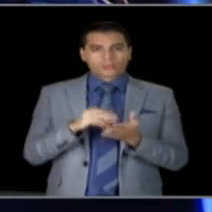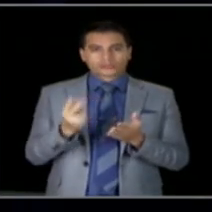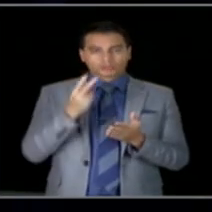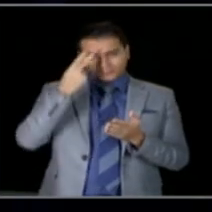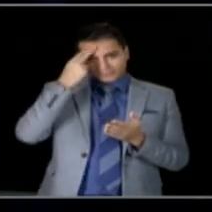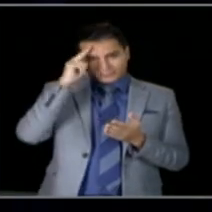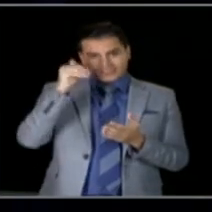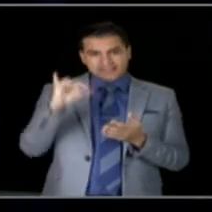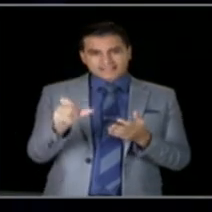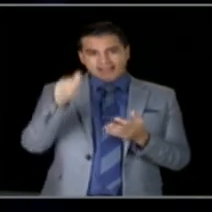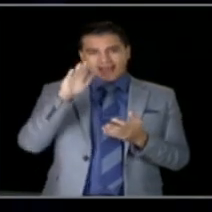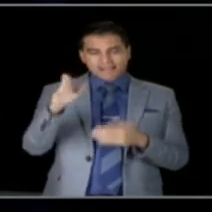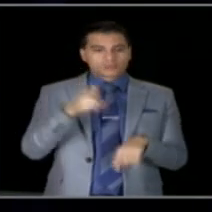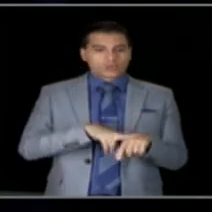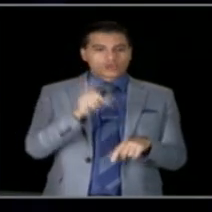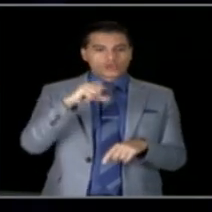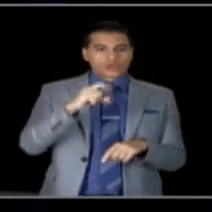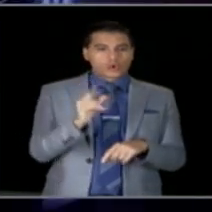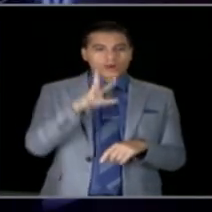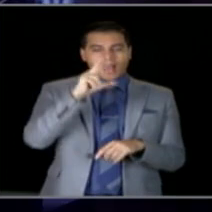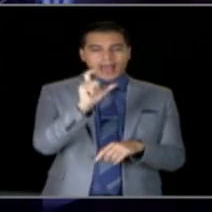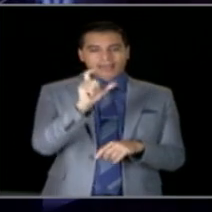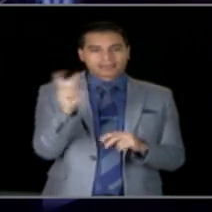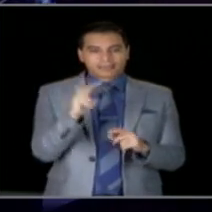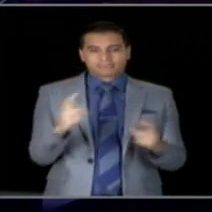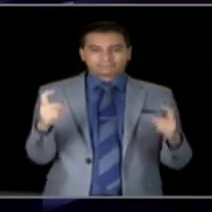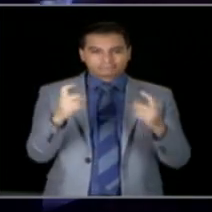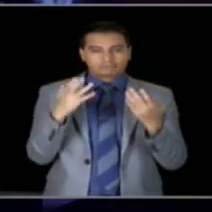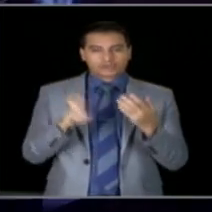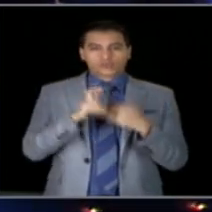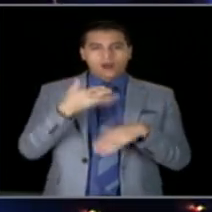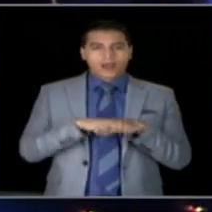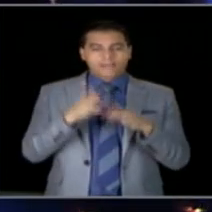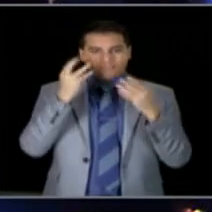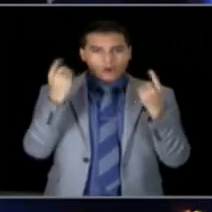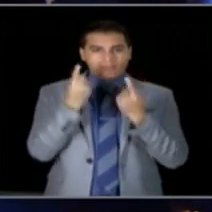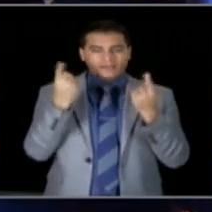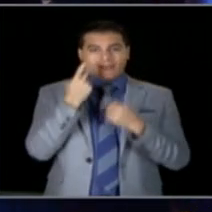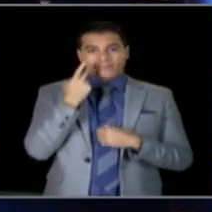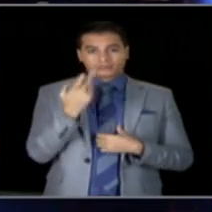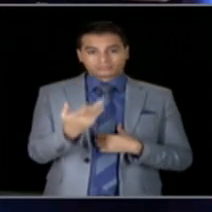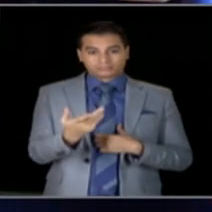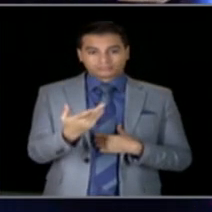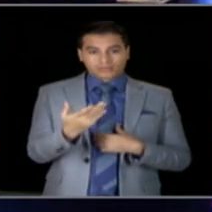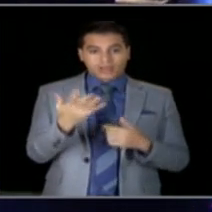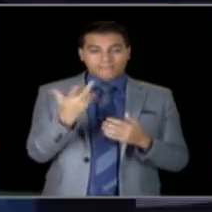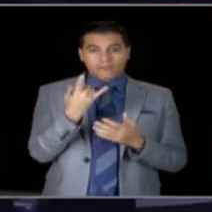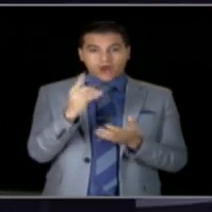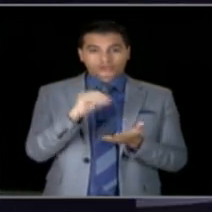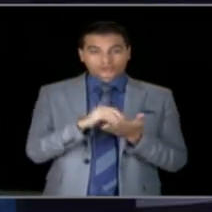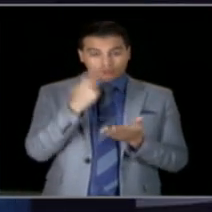اتنين معايا إيناس ونورهان، نورهان وإيناس، وسؤال في المعلومات العامة بعشر